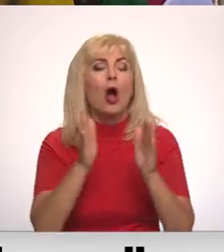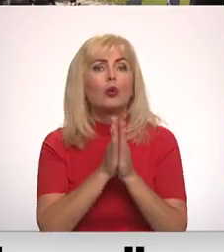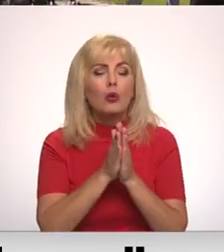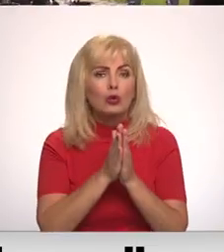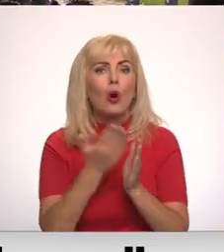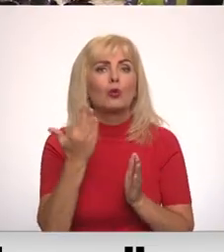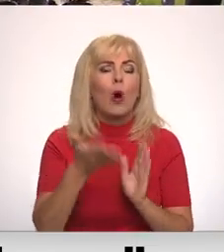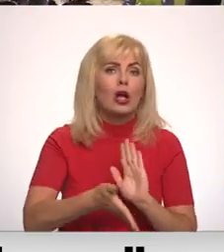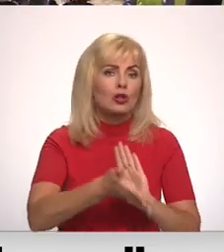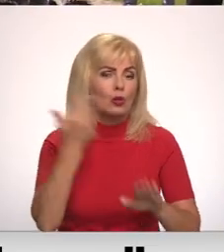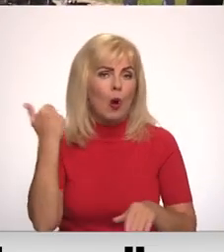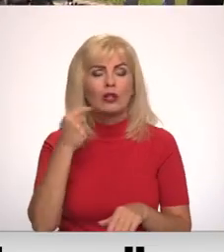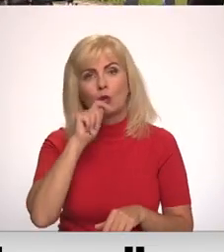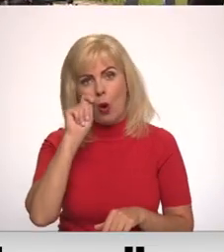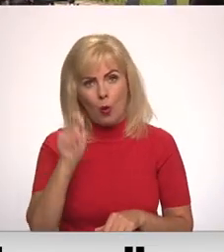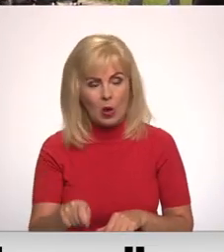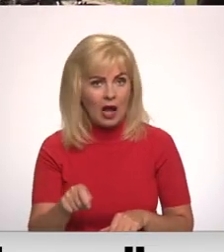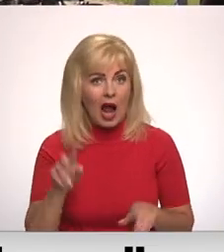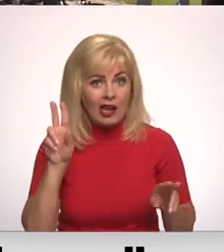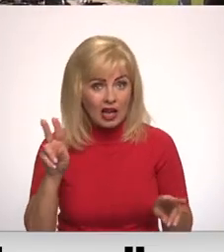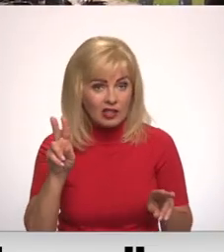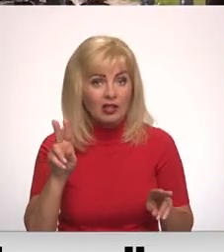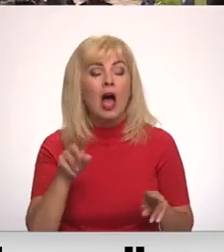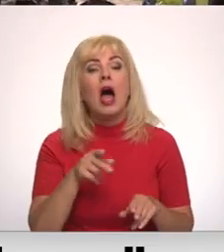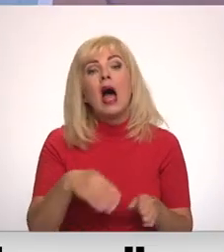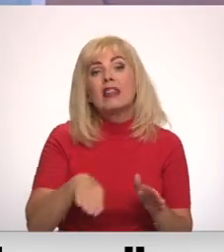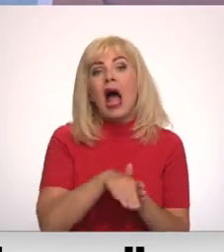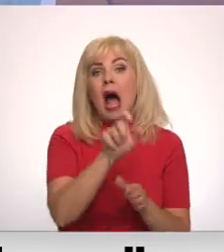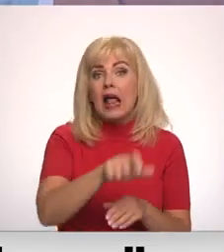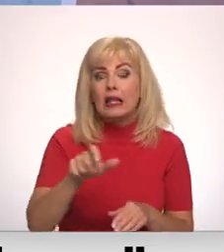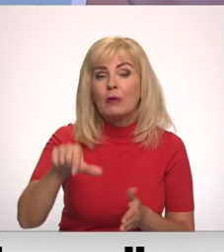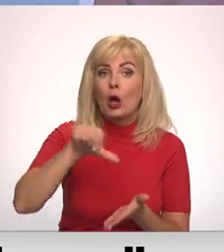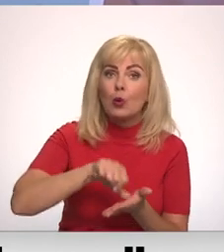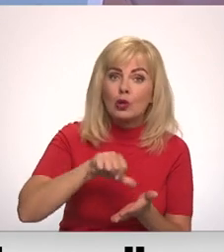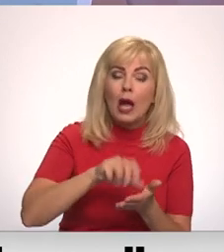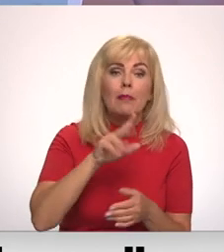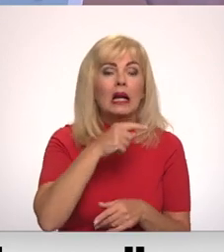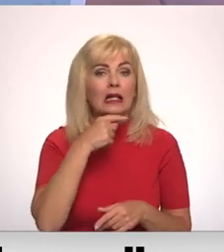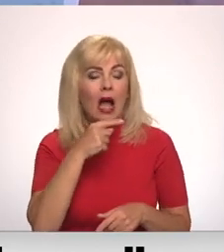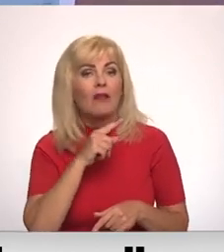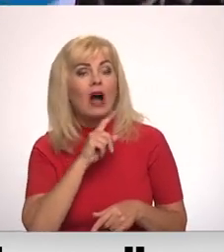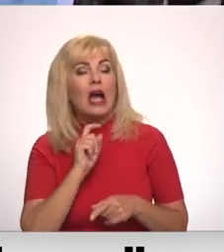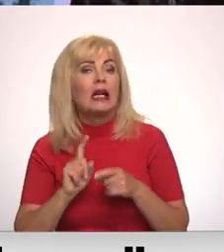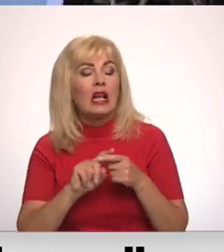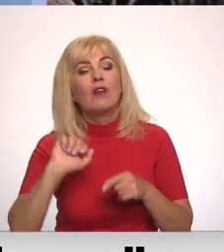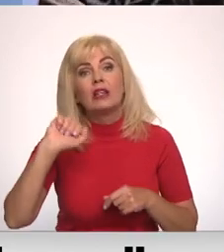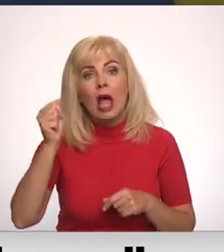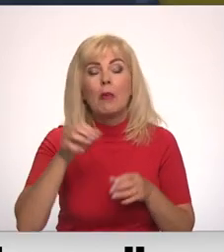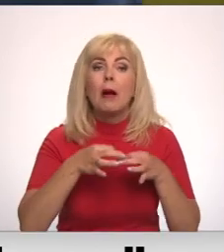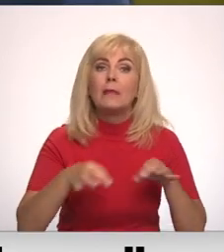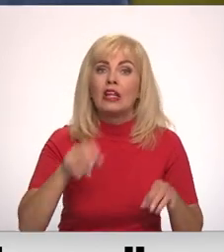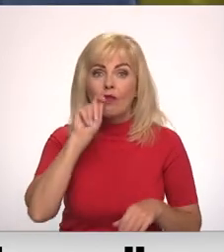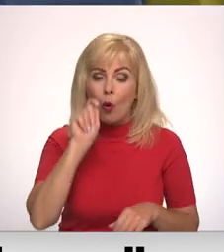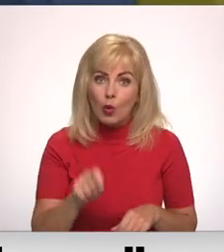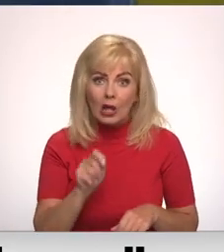Ukrainas. Ruki proč at Ukraina. Globālās akcijas dalībnieki uzstājās par brīvu un demokrātisku Krieviju, par mierīgu un brīvu Ukrainu,